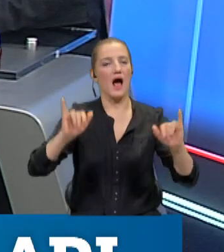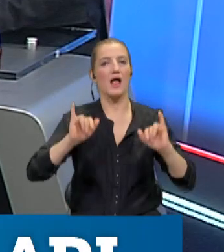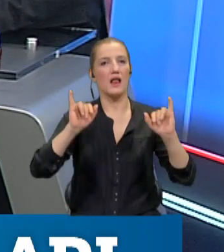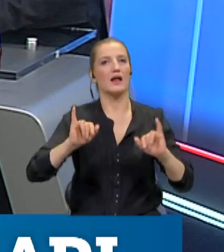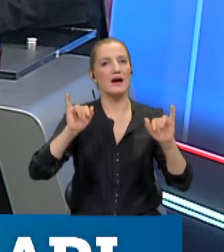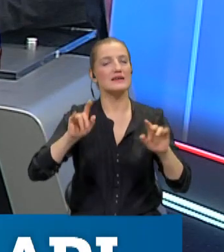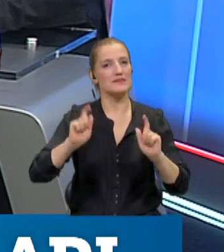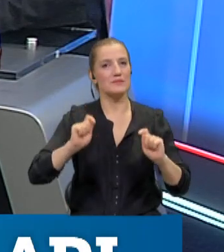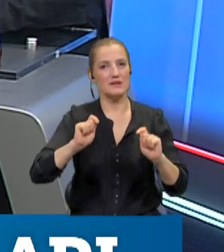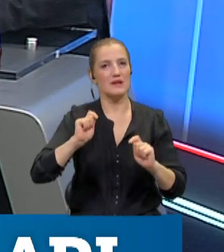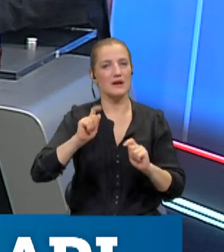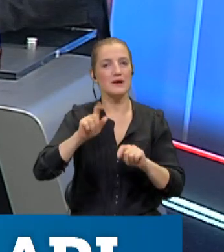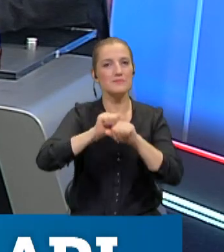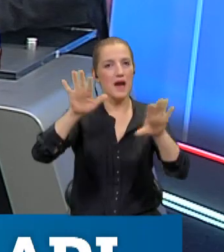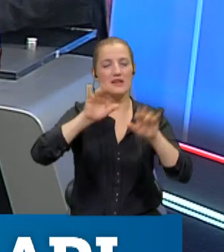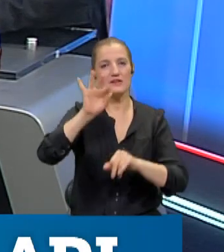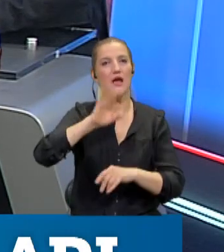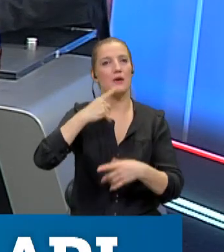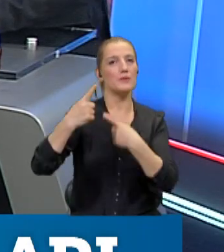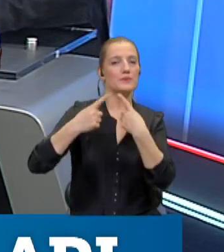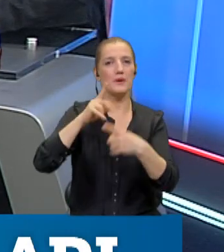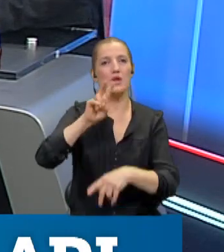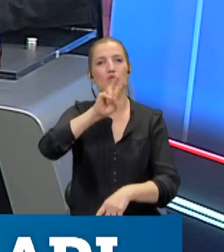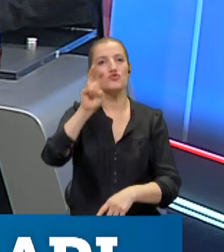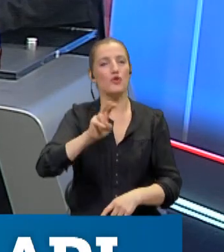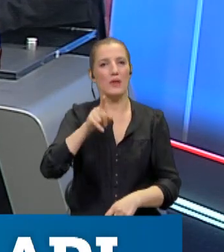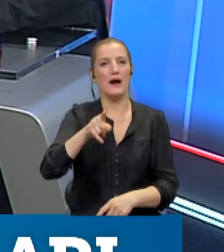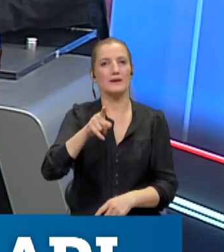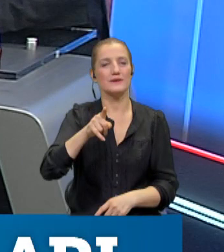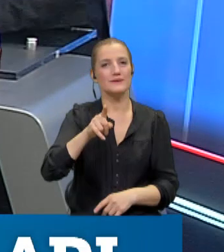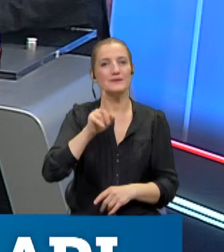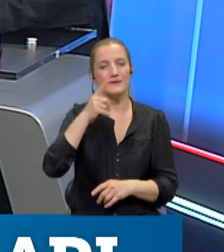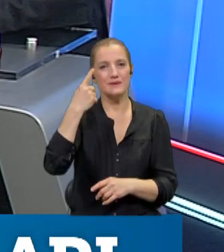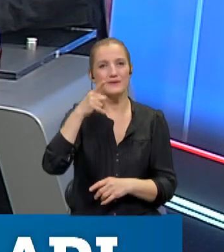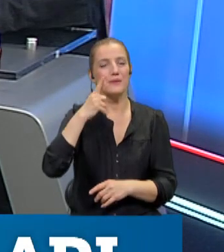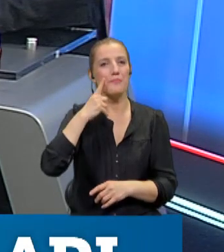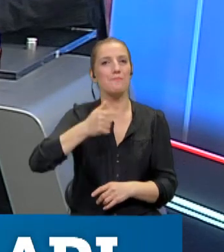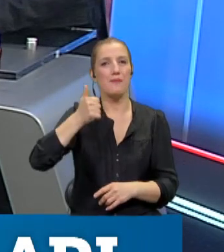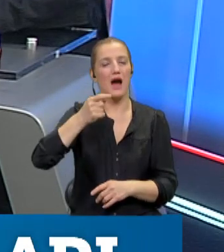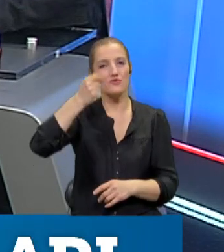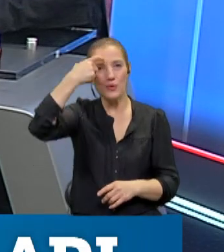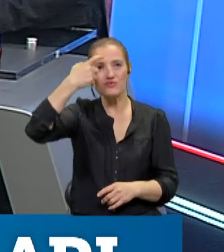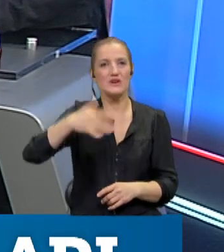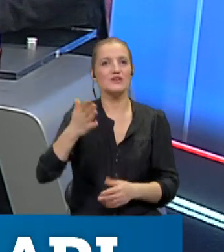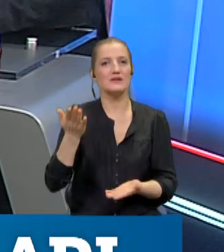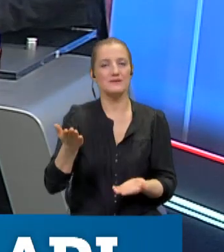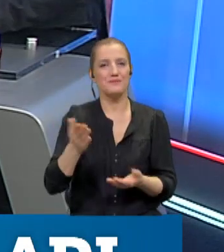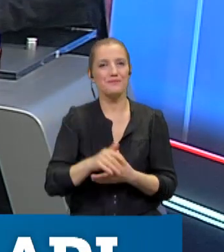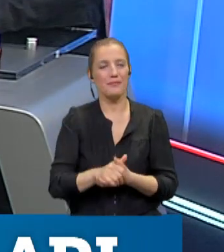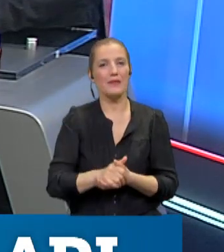çekildi O halayda çok konuşulduğu Güneş sonunda niye böyle dolayı da da Sayın bakan da çok şaşırdı